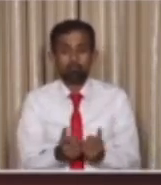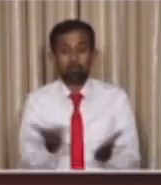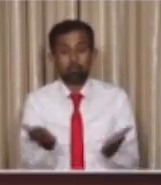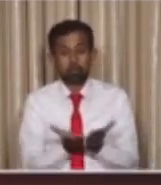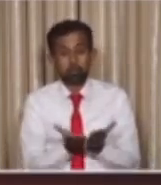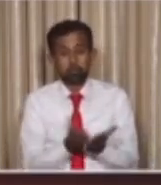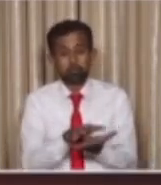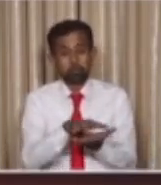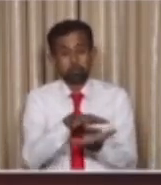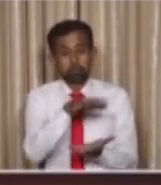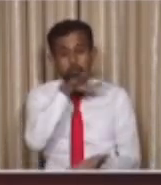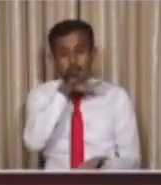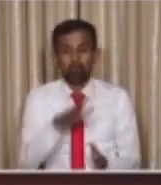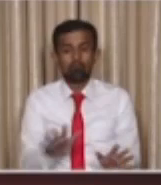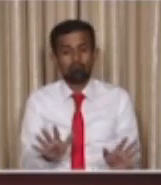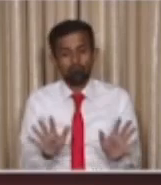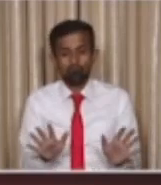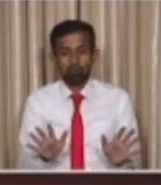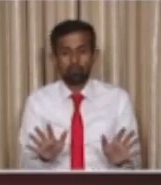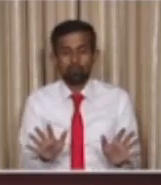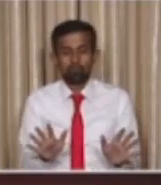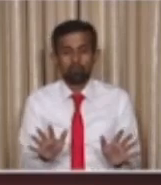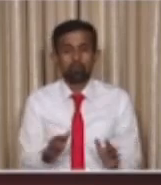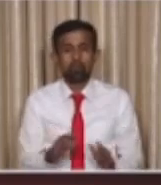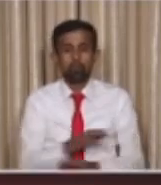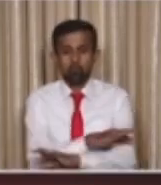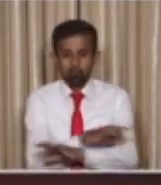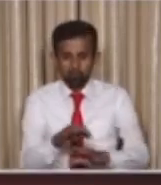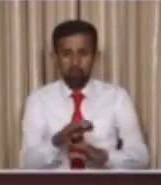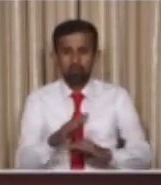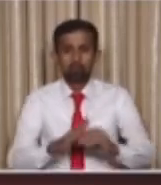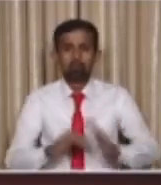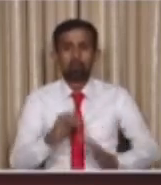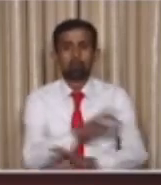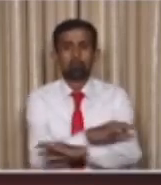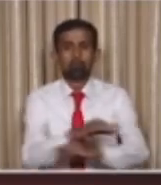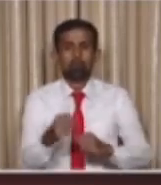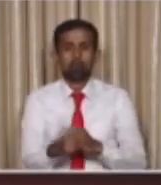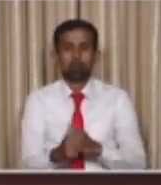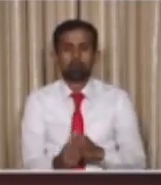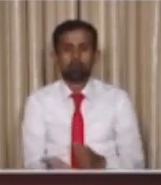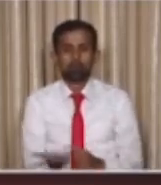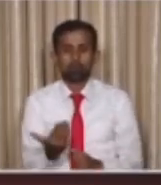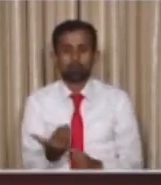ගණන් පිරෙනවා ඒකෙන් මේකට ක්‍රියාත්මක වෙන ප්‍රායෝගික ක්‍රමවේදයක් හදන්න